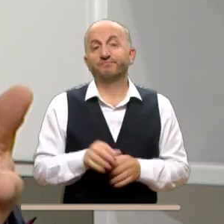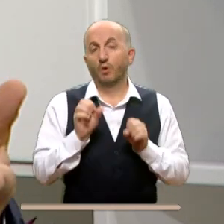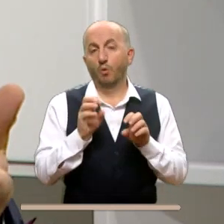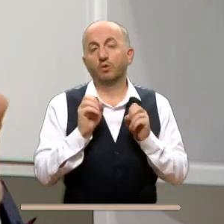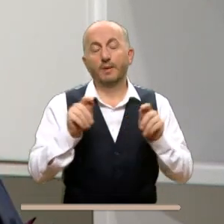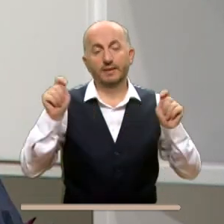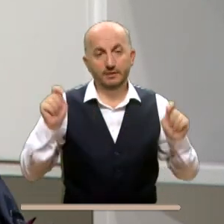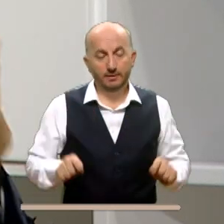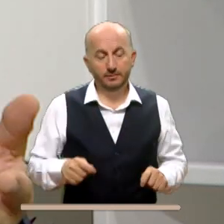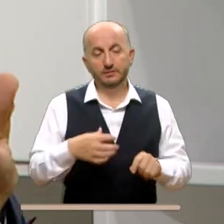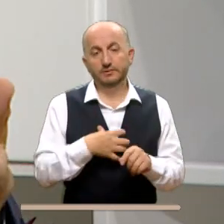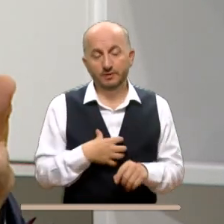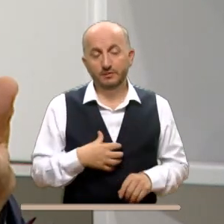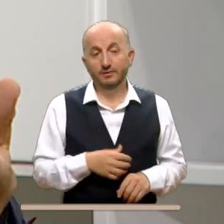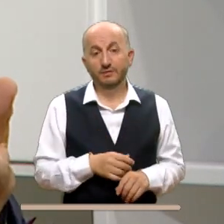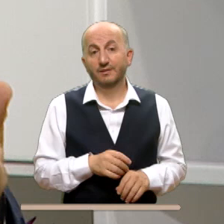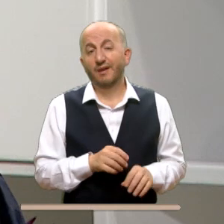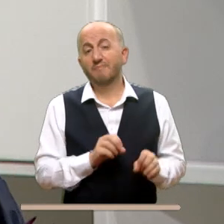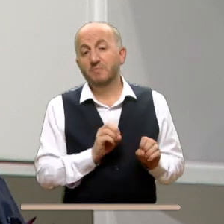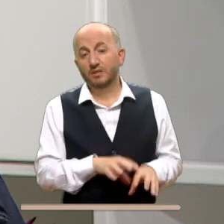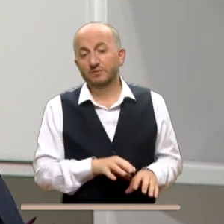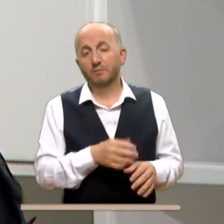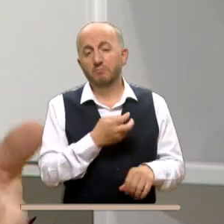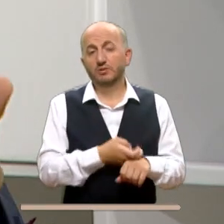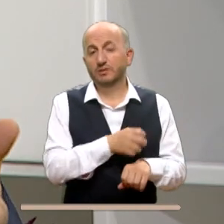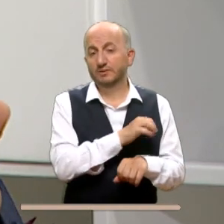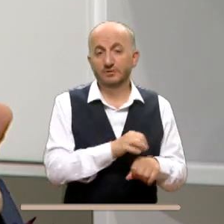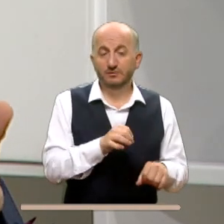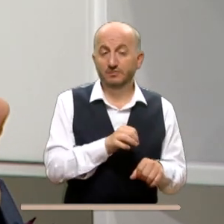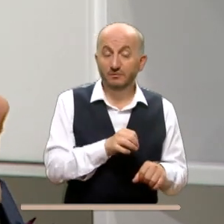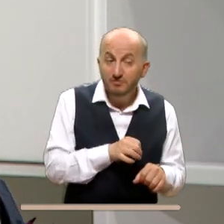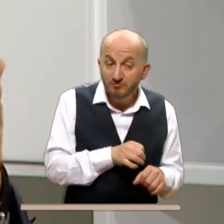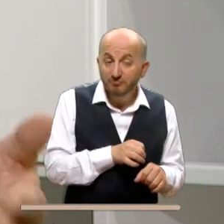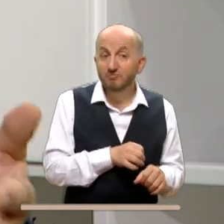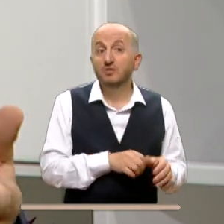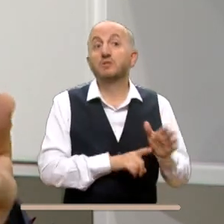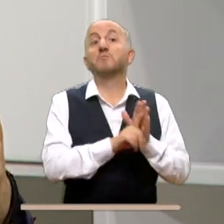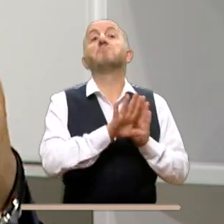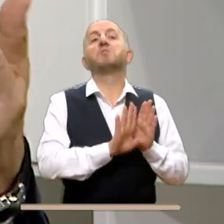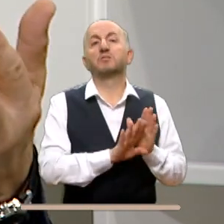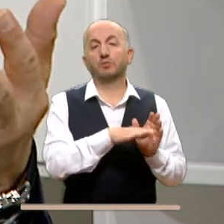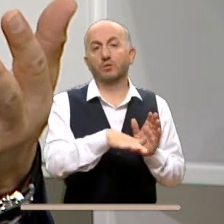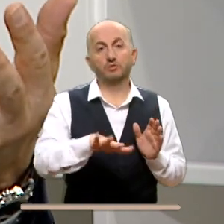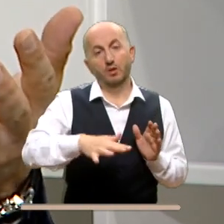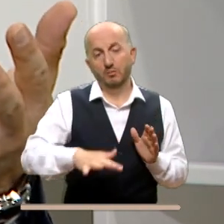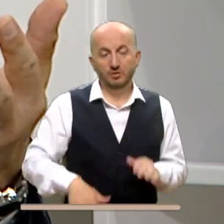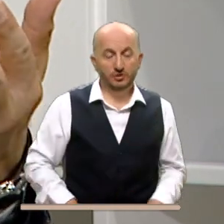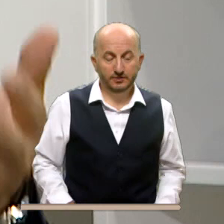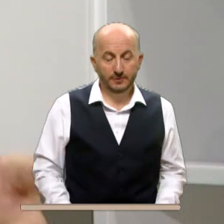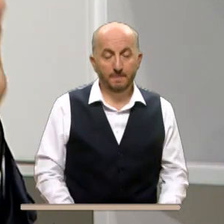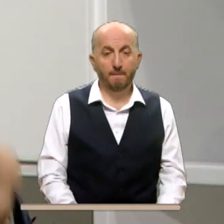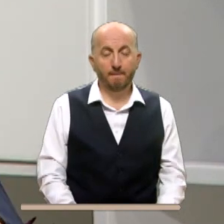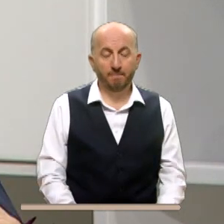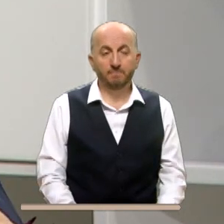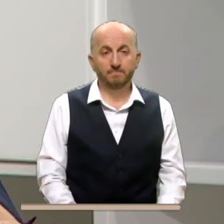öğretmenlik yapan, kendi haline bıraksak belki başarısızlığıyla baş edemeyecek öğrencilerimiz olabilecekti. Biz